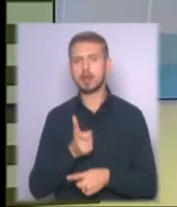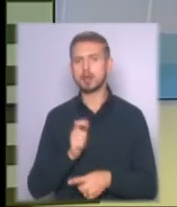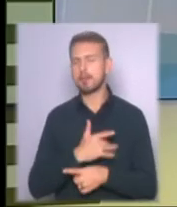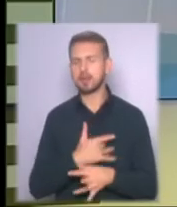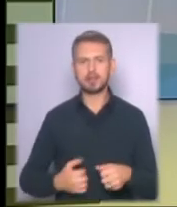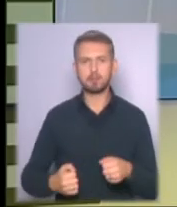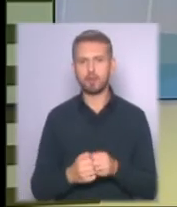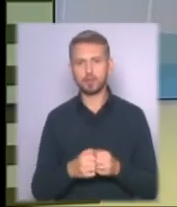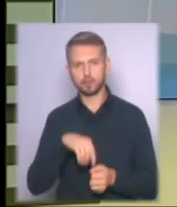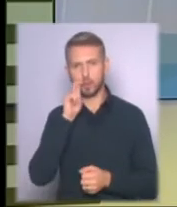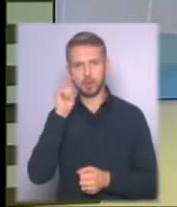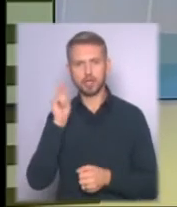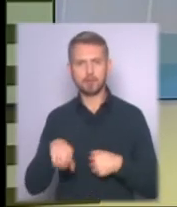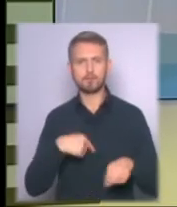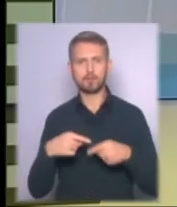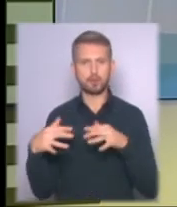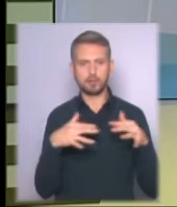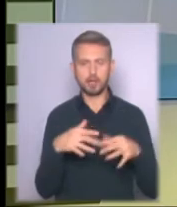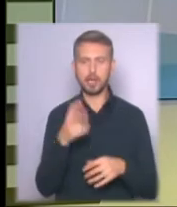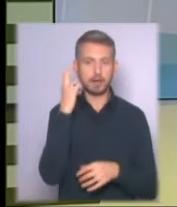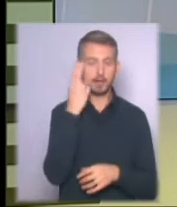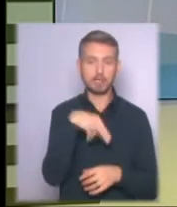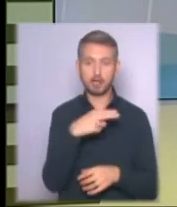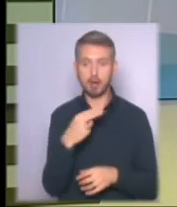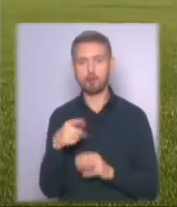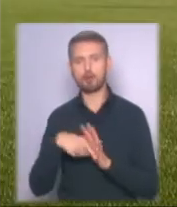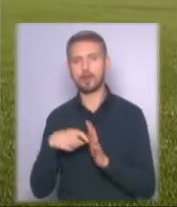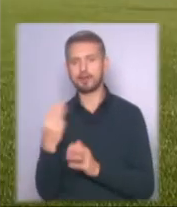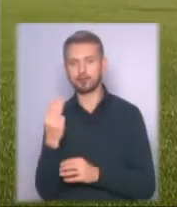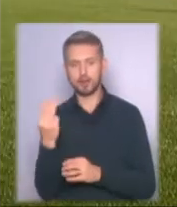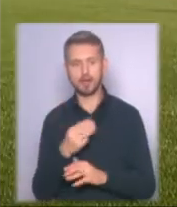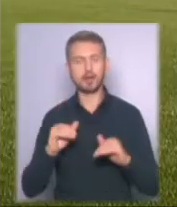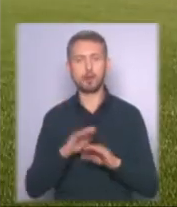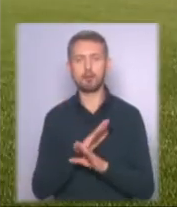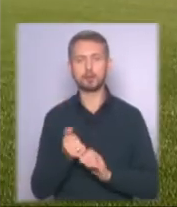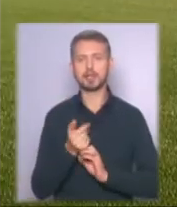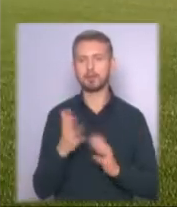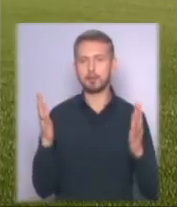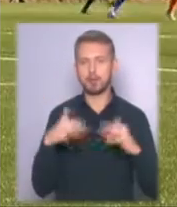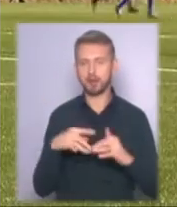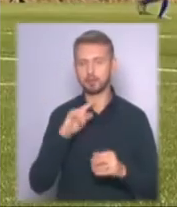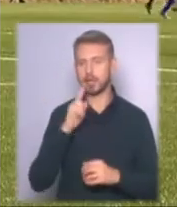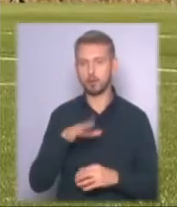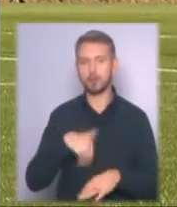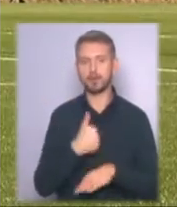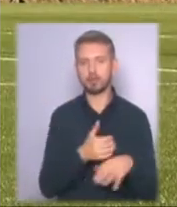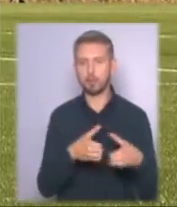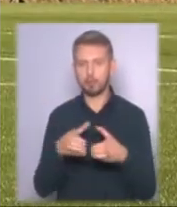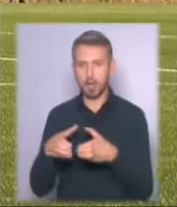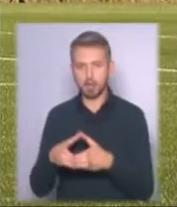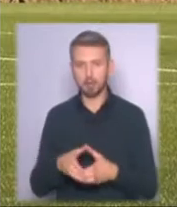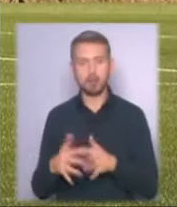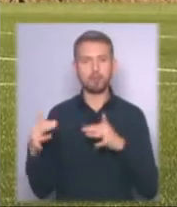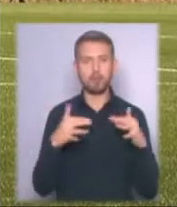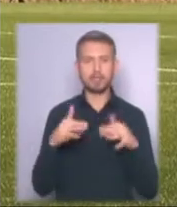Найпринциповіше вітчизняне футбольне дербі між київським «Динамо» та донецьким «Шахтарем» не обмежується кількома матчами на рік головними командами.